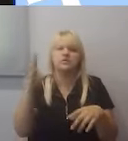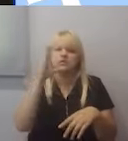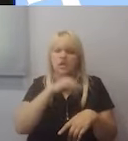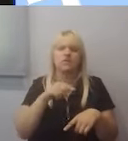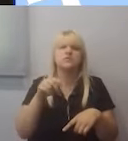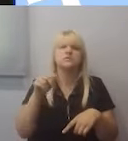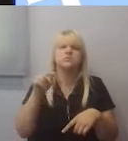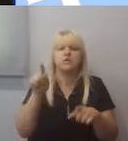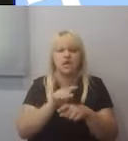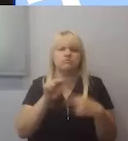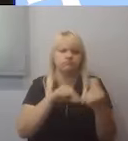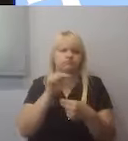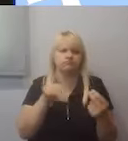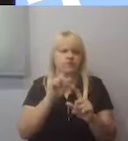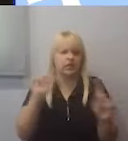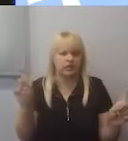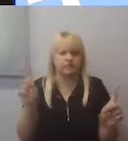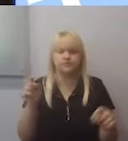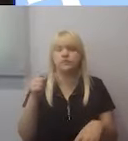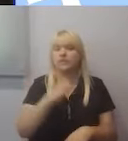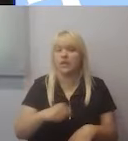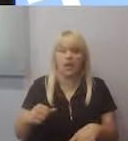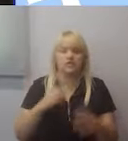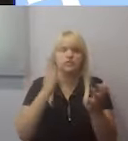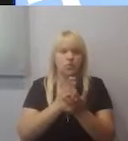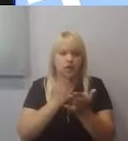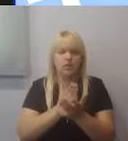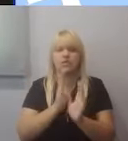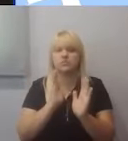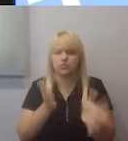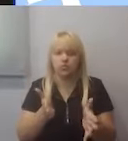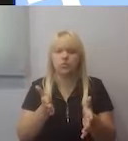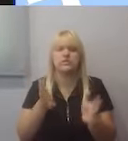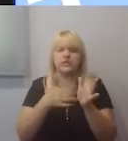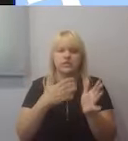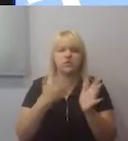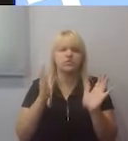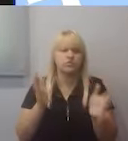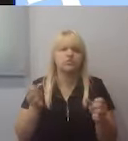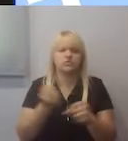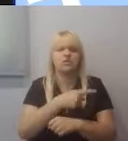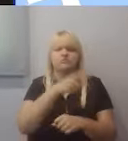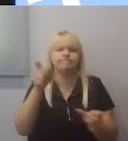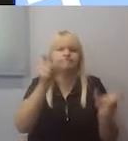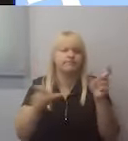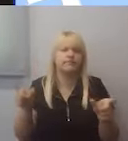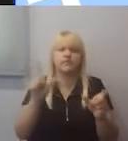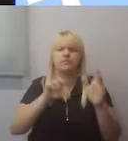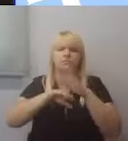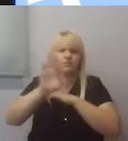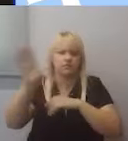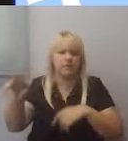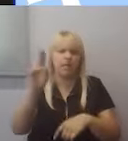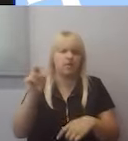apspriestas tas ko dienests noteikti darīs mēs mēs izmantosim gan tos cilvēkus kas ir devušies īdienas pensijā mēs arī